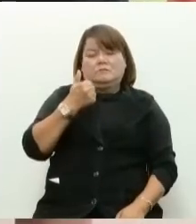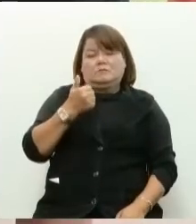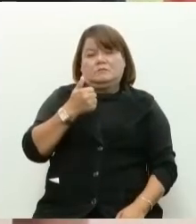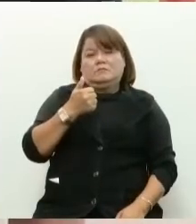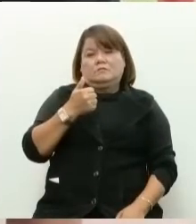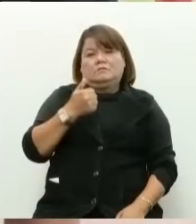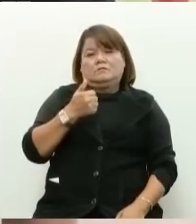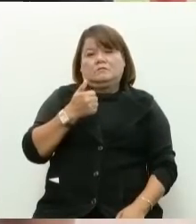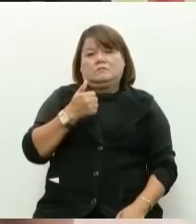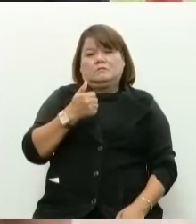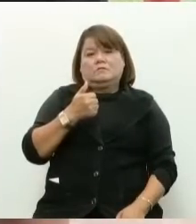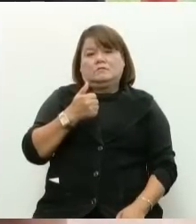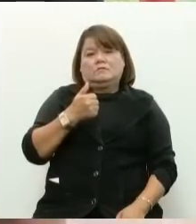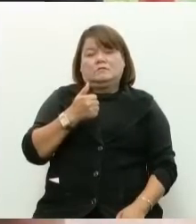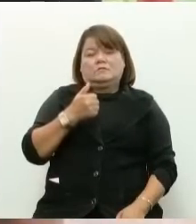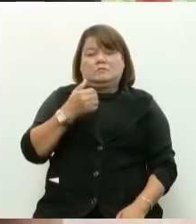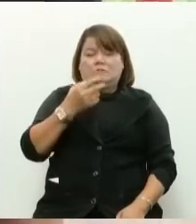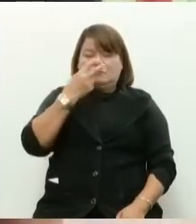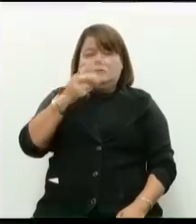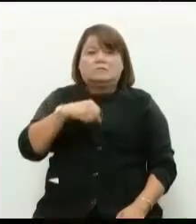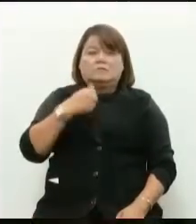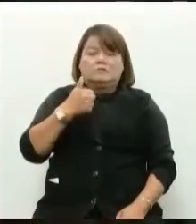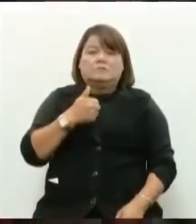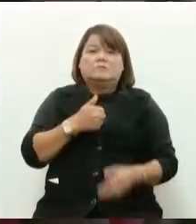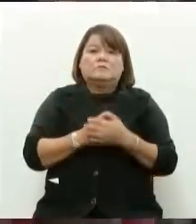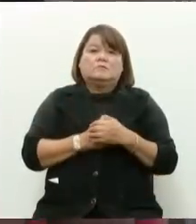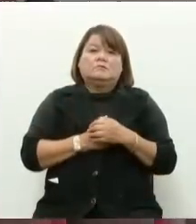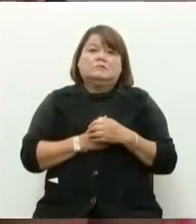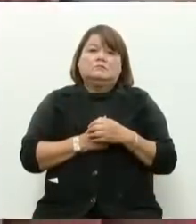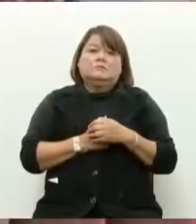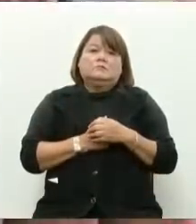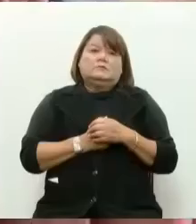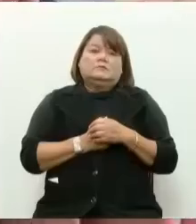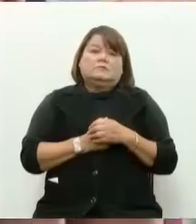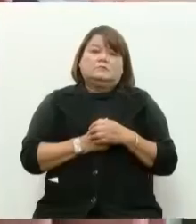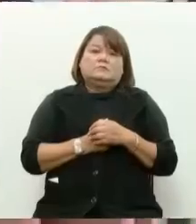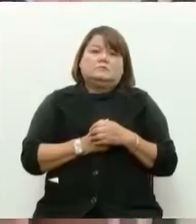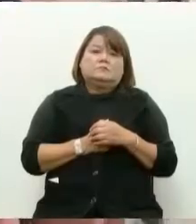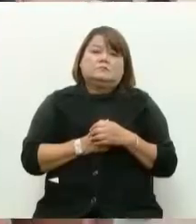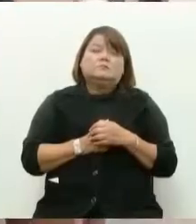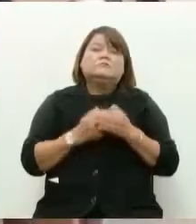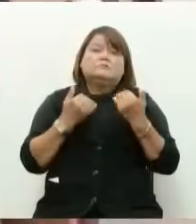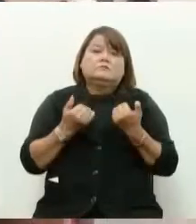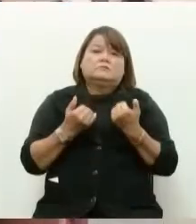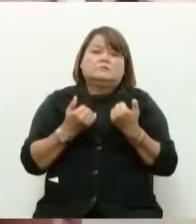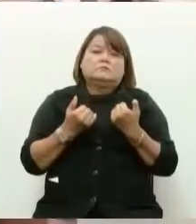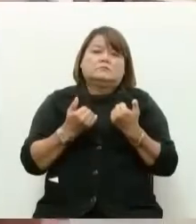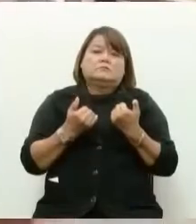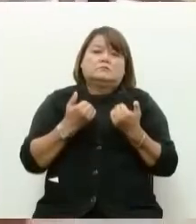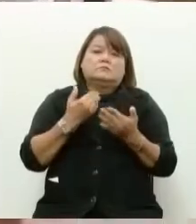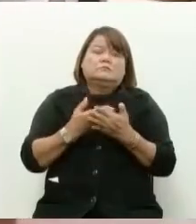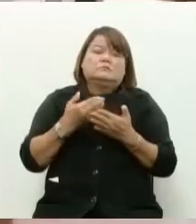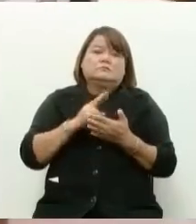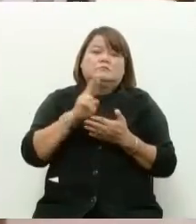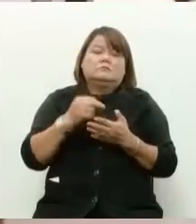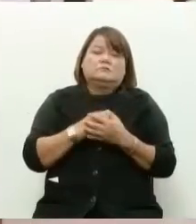ที่จะสัมผัสก็คือเขาก็ค่อนข้างอารมณ์ดีค่ะ ก็คือตอนนี้ค่าใช้จ่ายค่ะค่าใช้จ่